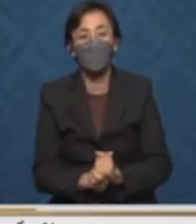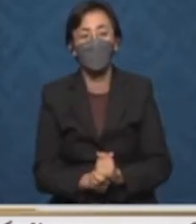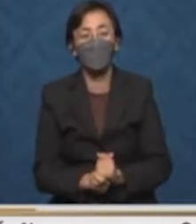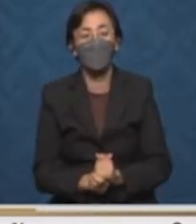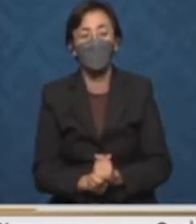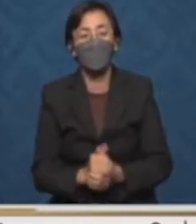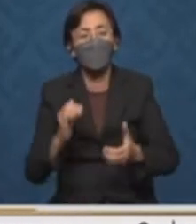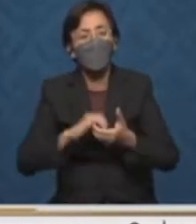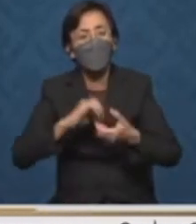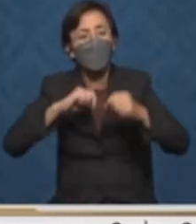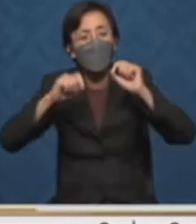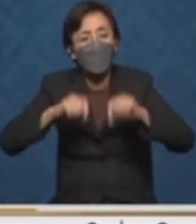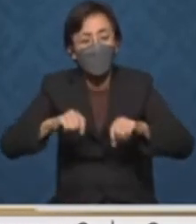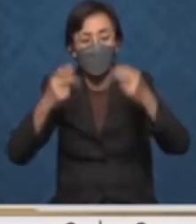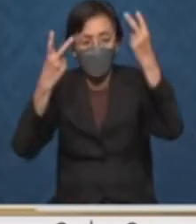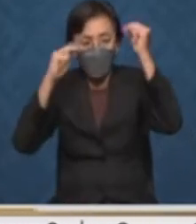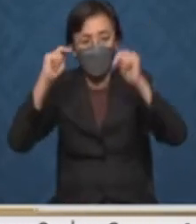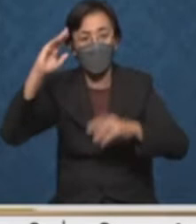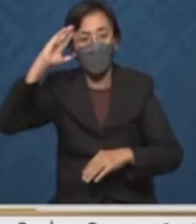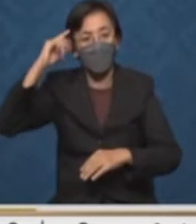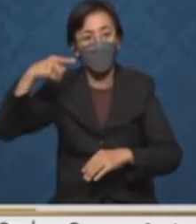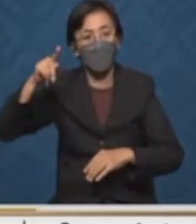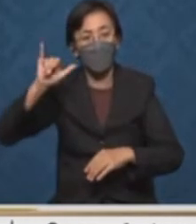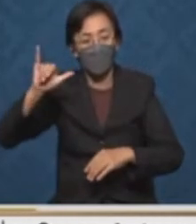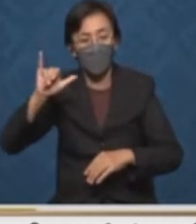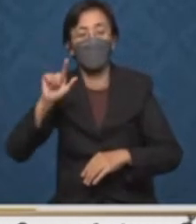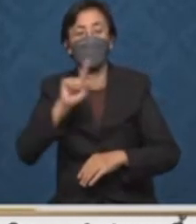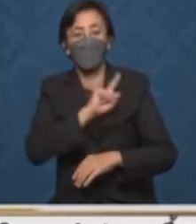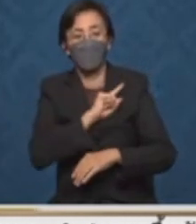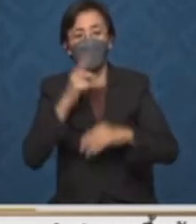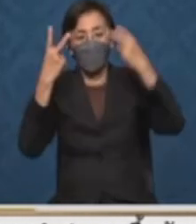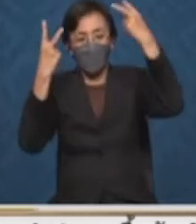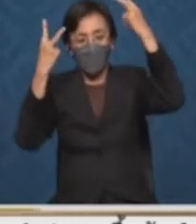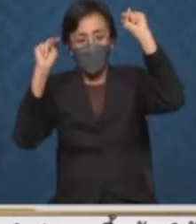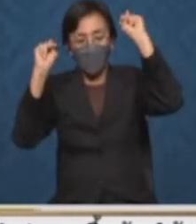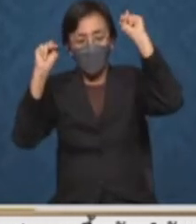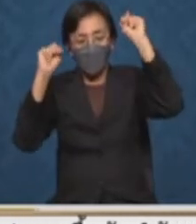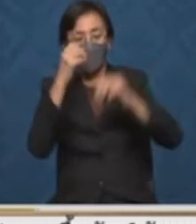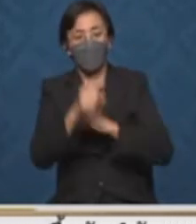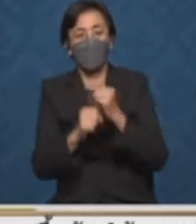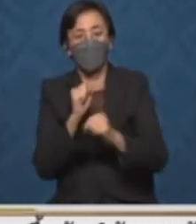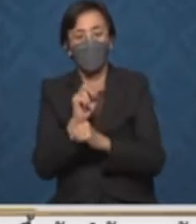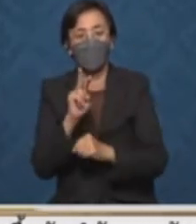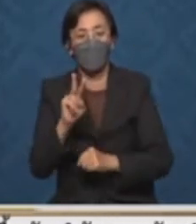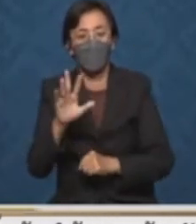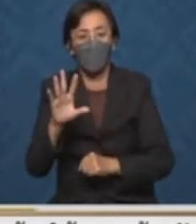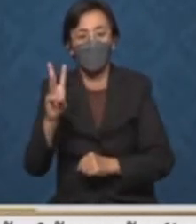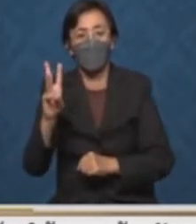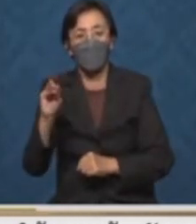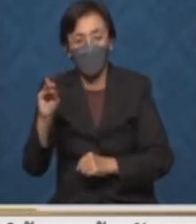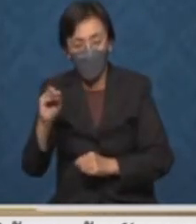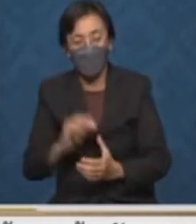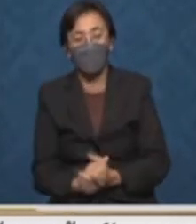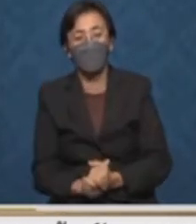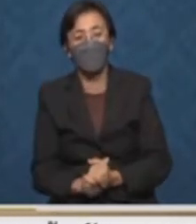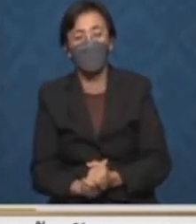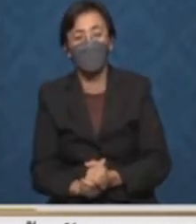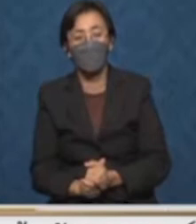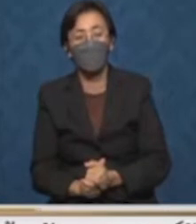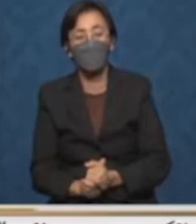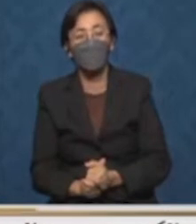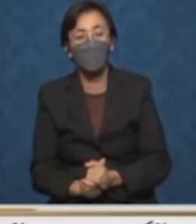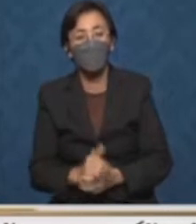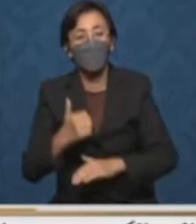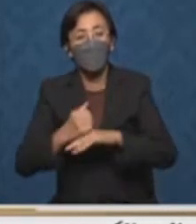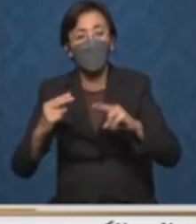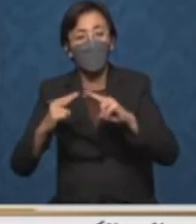สมัยที่พลเอกประยุทธ์เนี่ยเป็นนายกรัฐมนตรี2560มีบิ๊กป้อมลุงป้อมเนี่ยเป็นรัฐมนตรีกลาโ